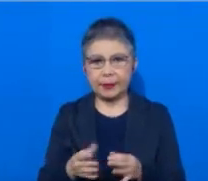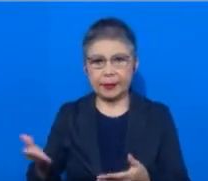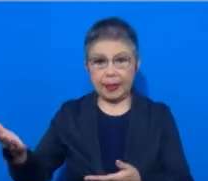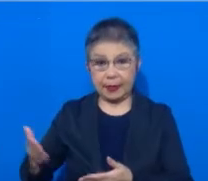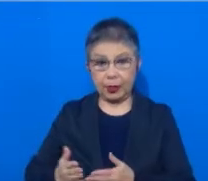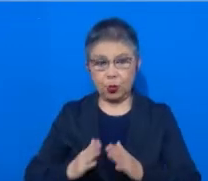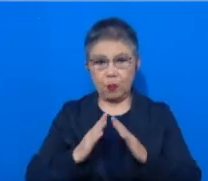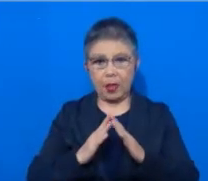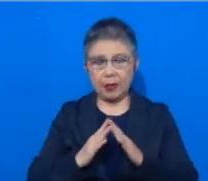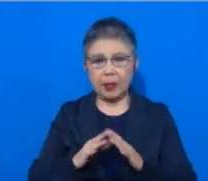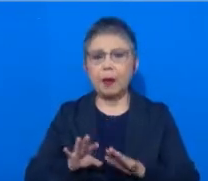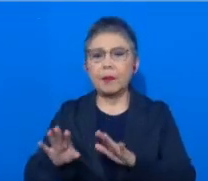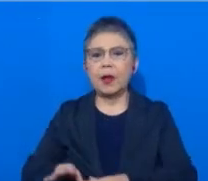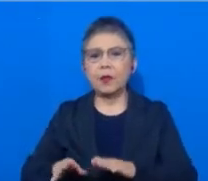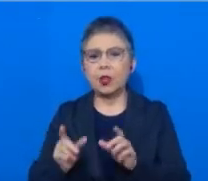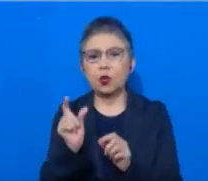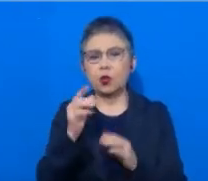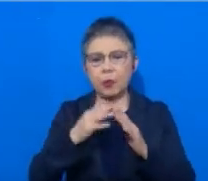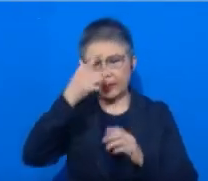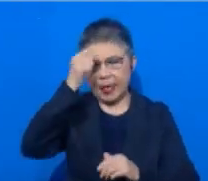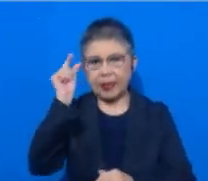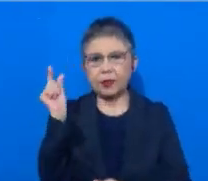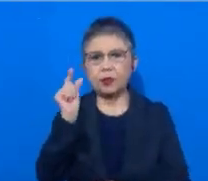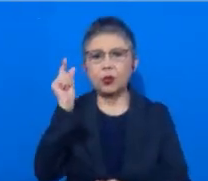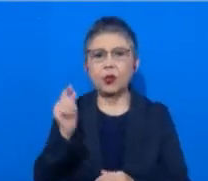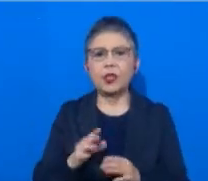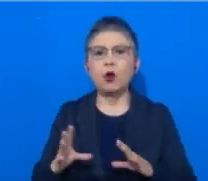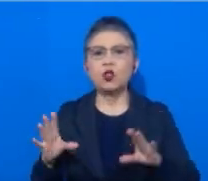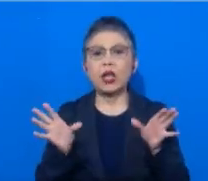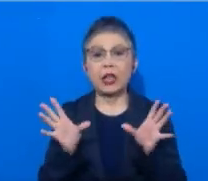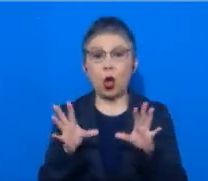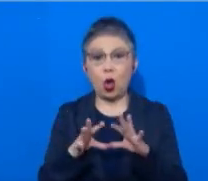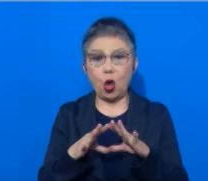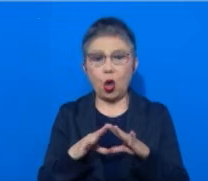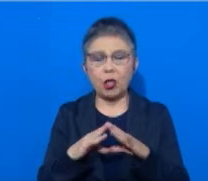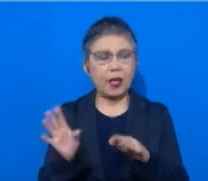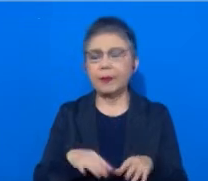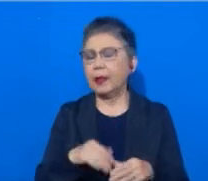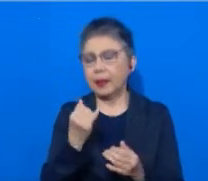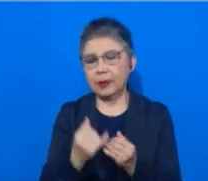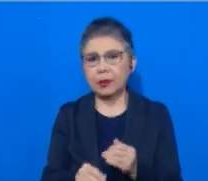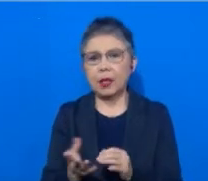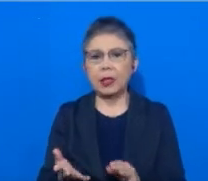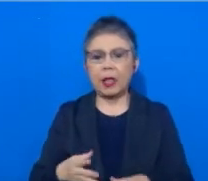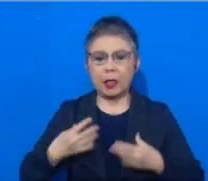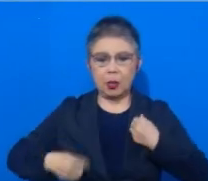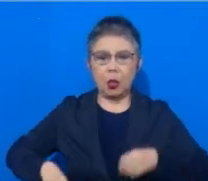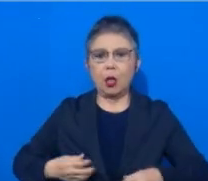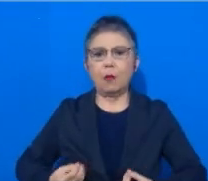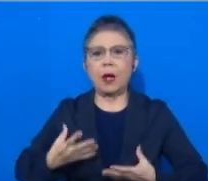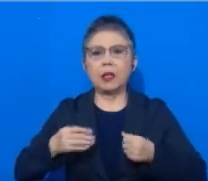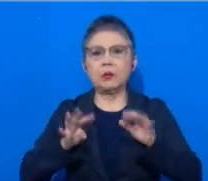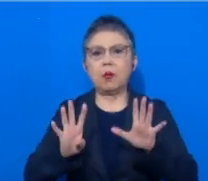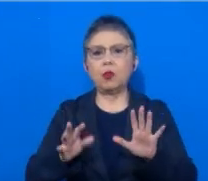jakso sempat menjalani perawatan disud Dr wahidinod Mojokerto namun nyawanya tak tertolong akibat luka bakar yang dideritanya